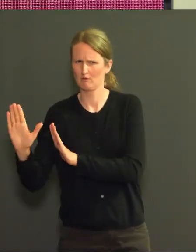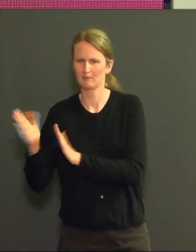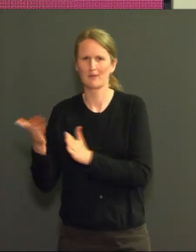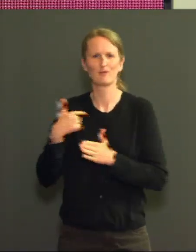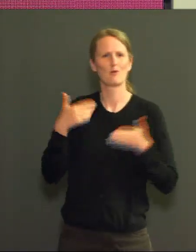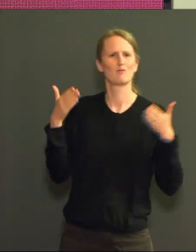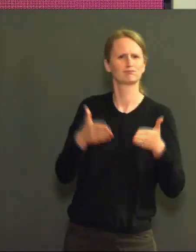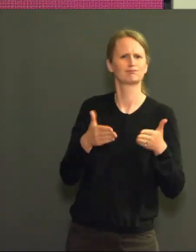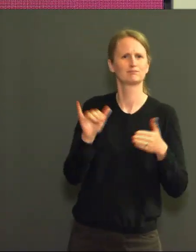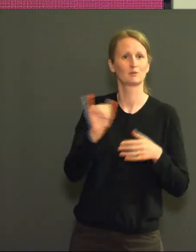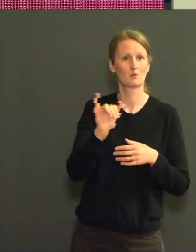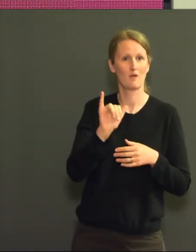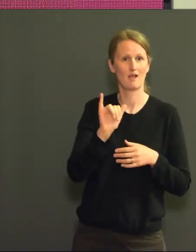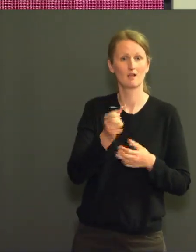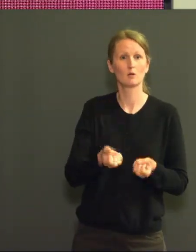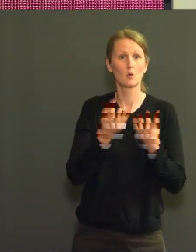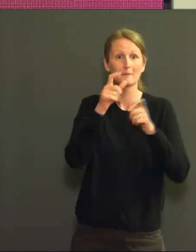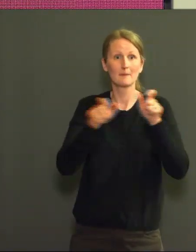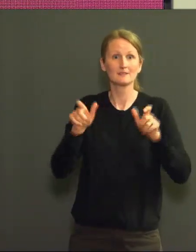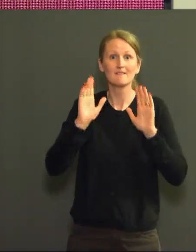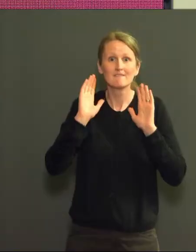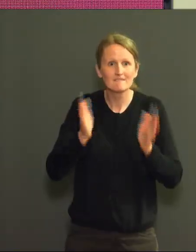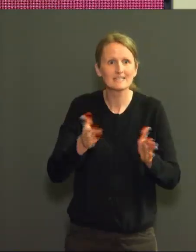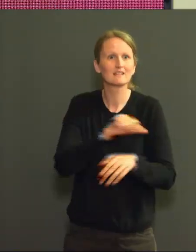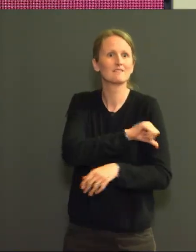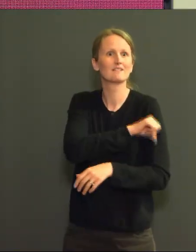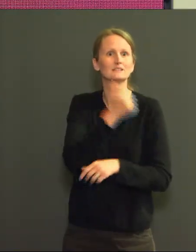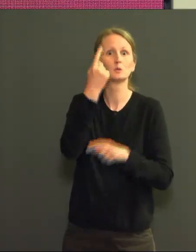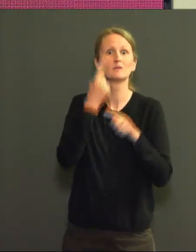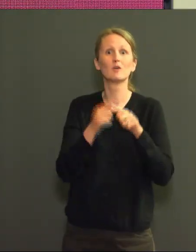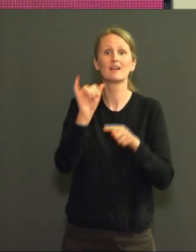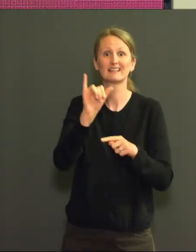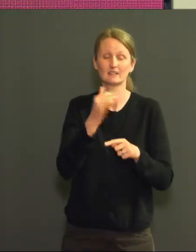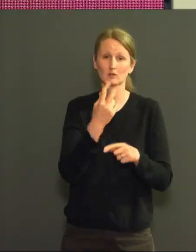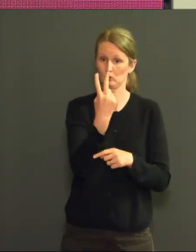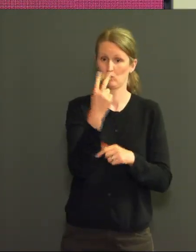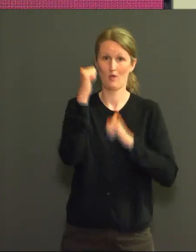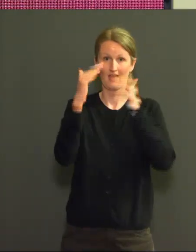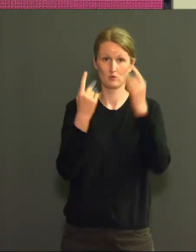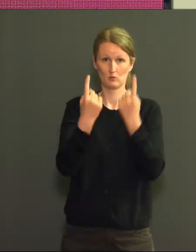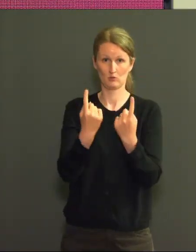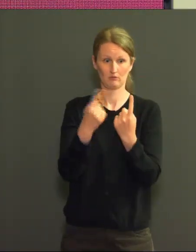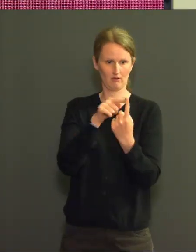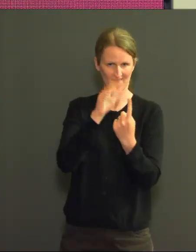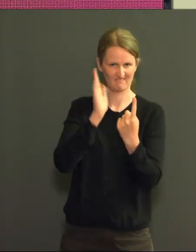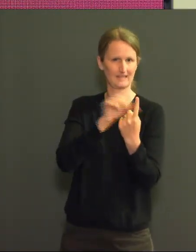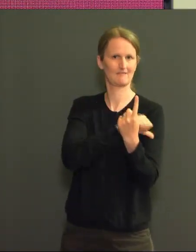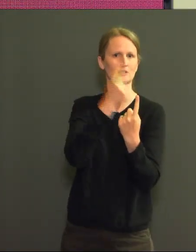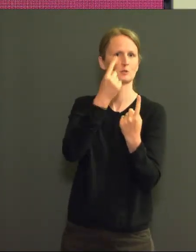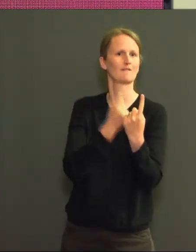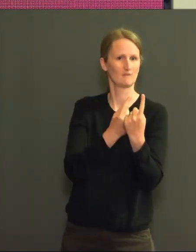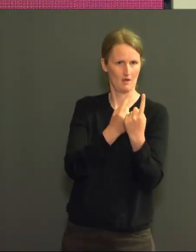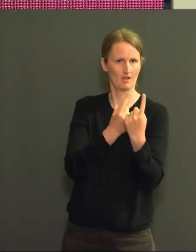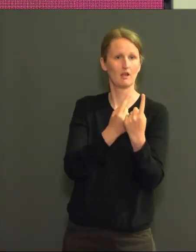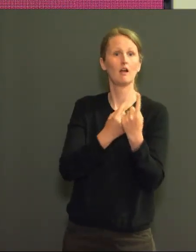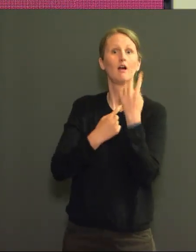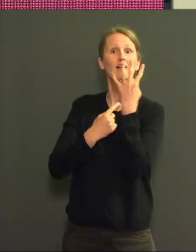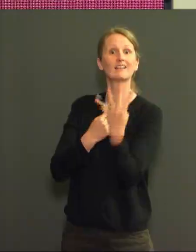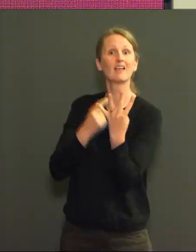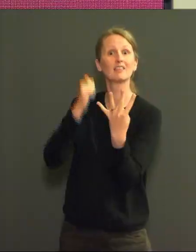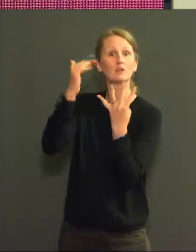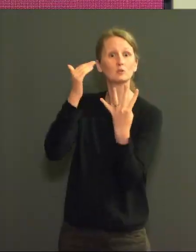première dose et pratiquement 1 sur 4 une deuxième. Ça, c'est la bouteille à demi-pleine. Certains prévoient évidemment